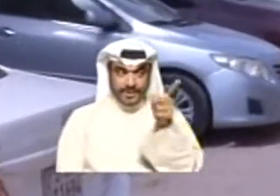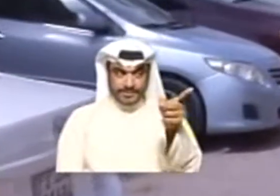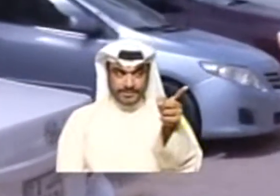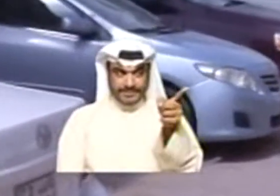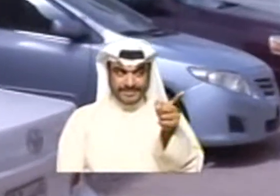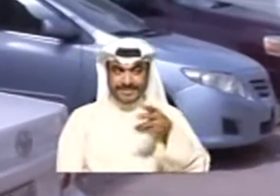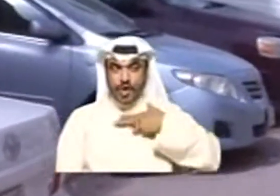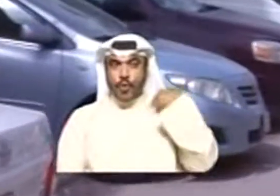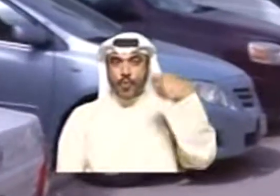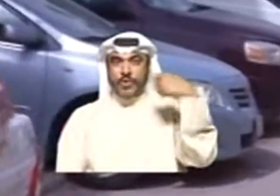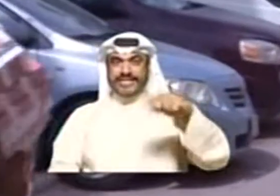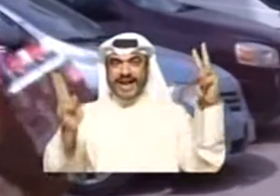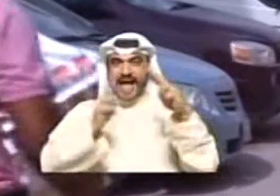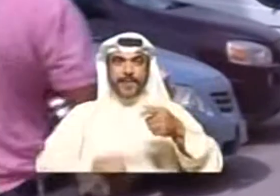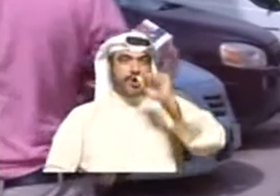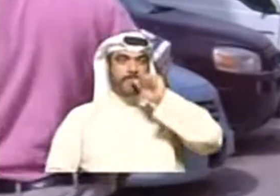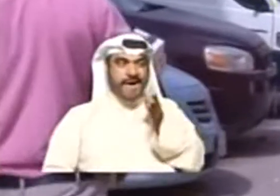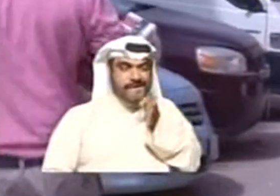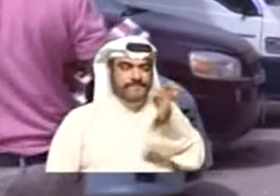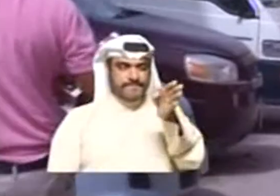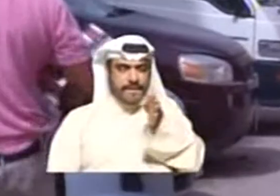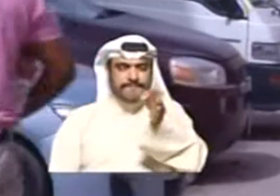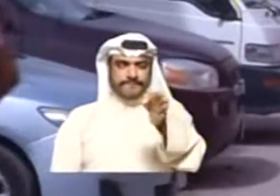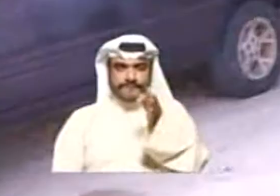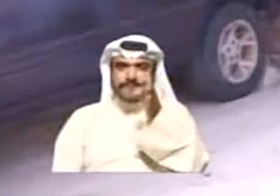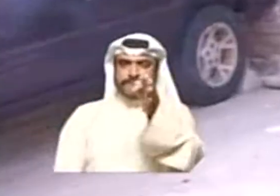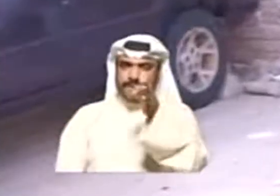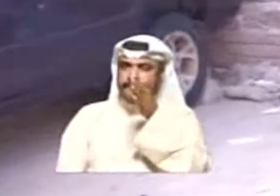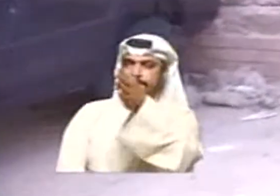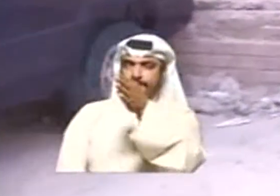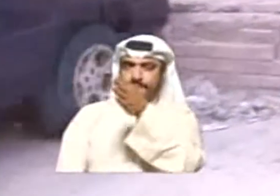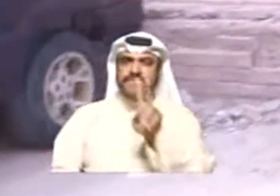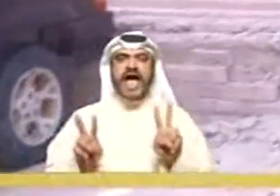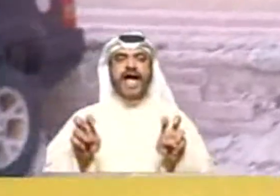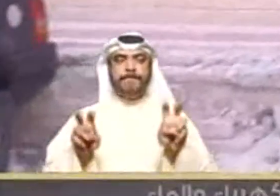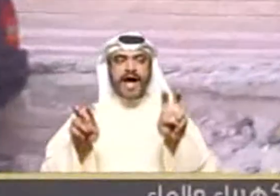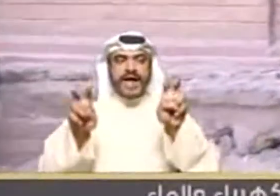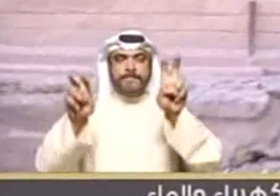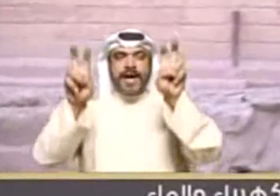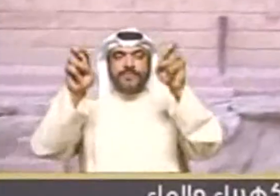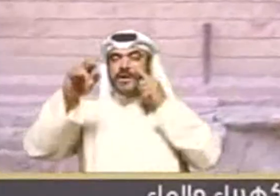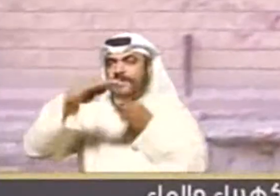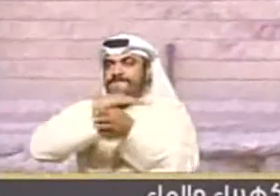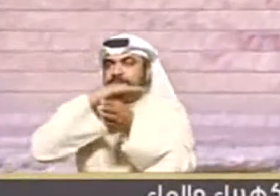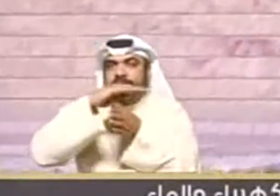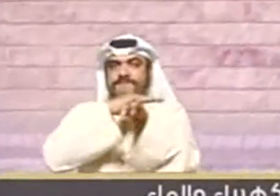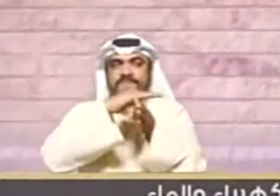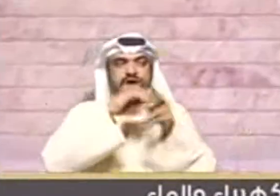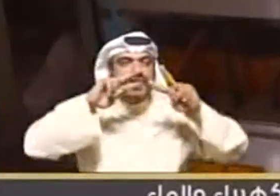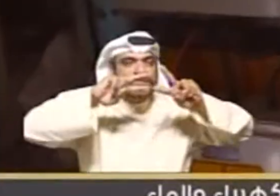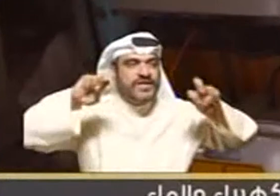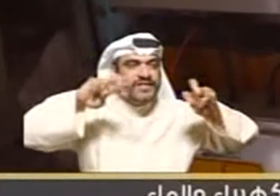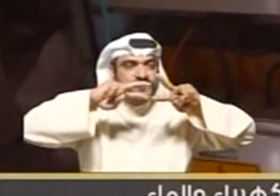تجوب وزارة الكهرباء والماء من خلال فرق الضبطية القضائية لديها مناطق الكويت من الحدود إلى